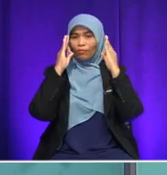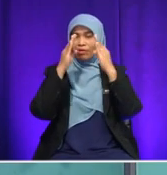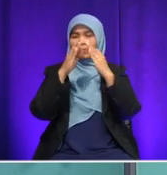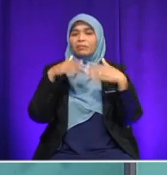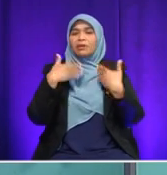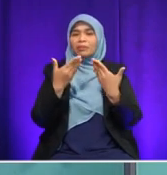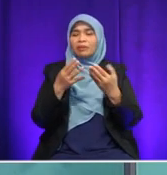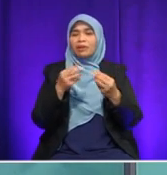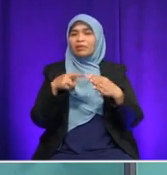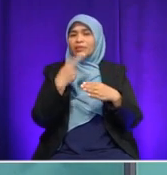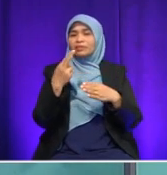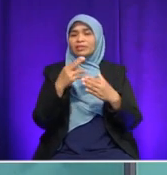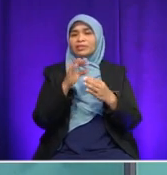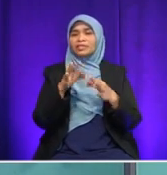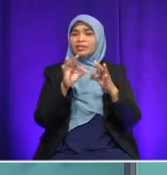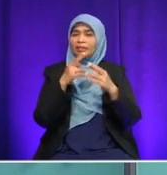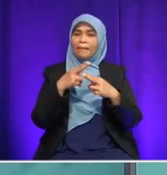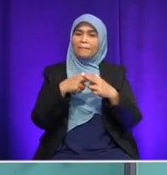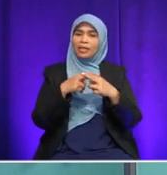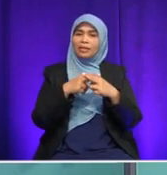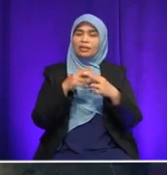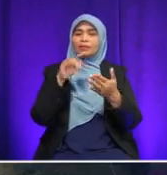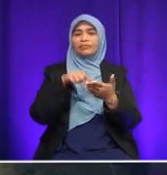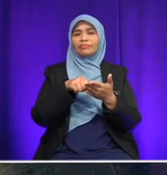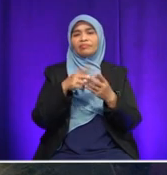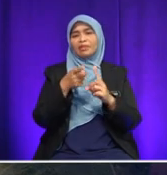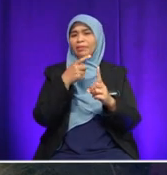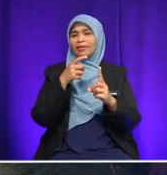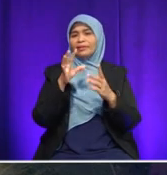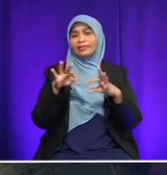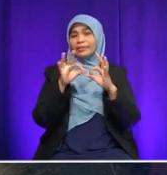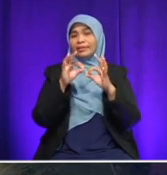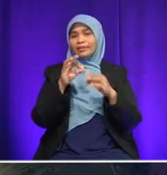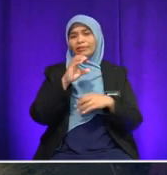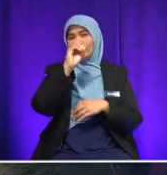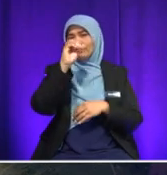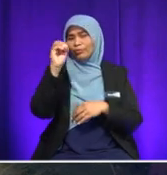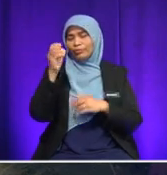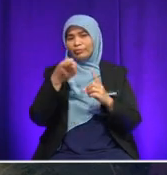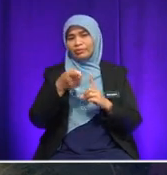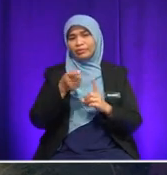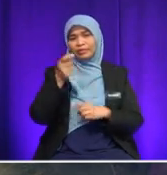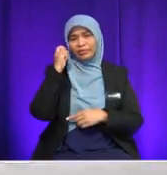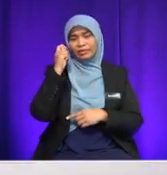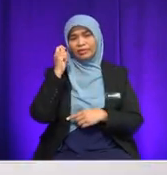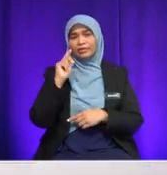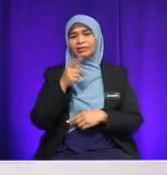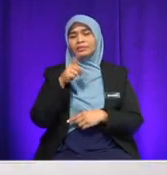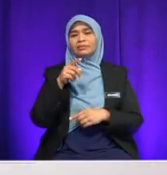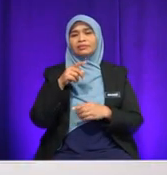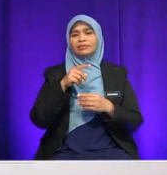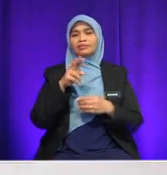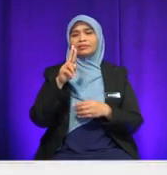menghasilkan cerpen kepada sajak. Baik. Daripada cerpen 000 tadilah. Okey. Yang pertama kita mesti merangka idea.